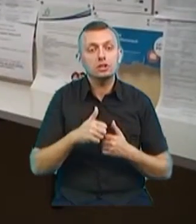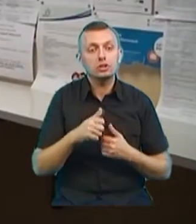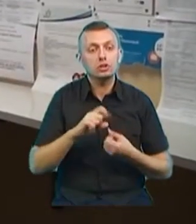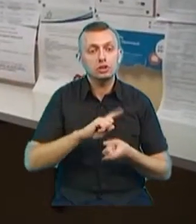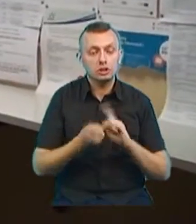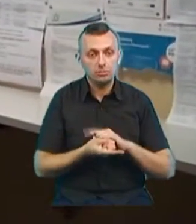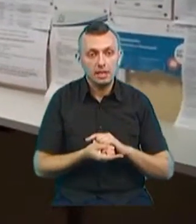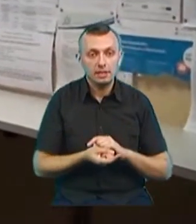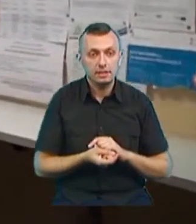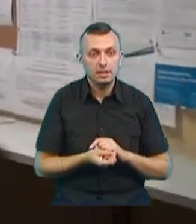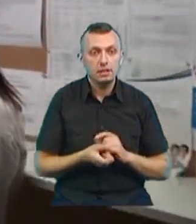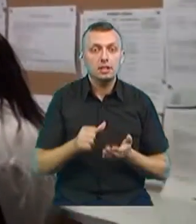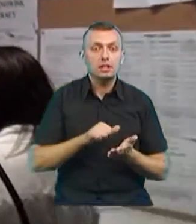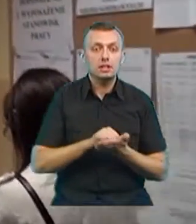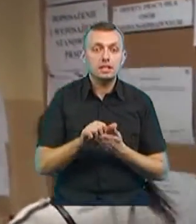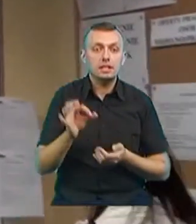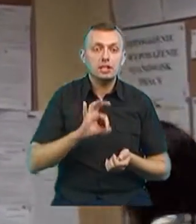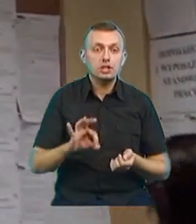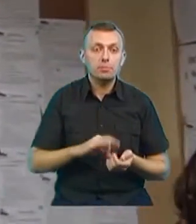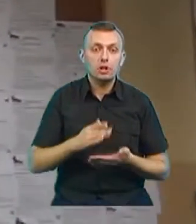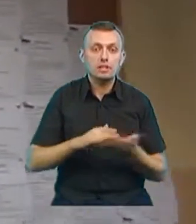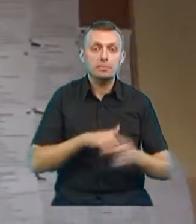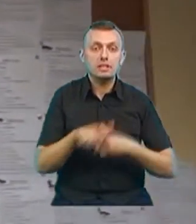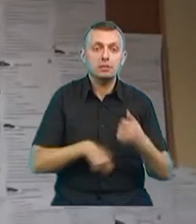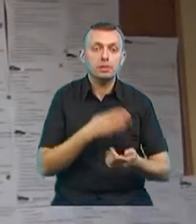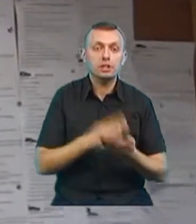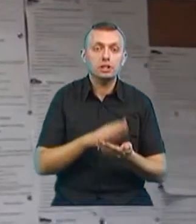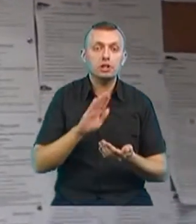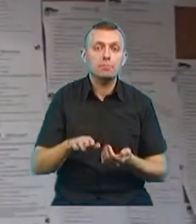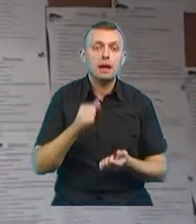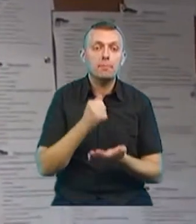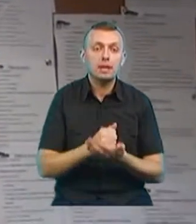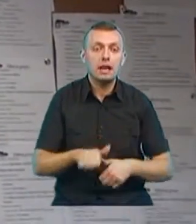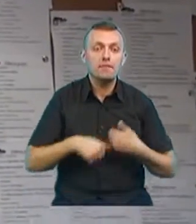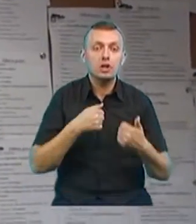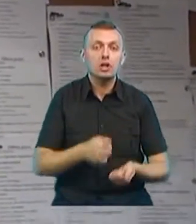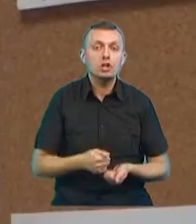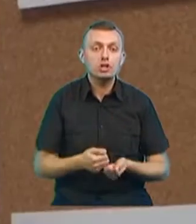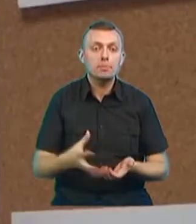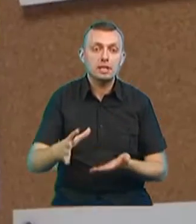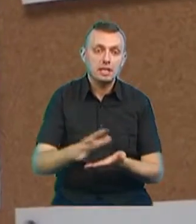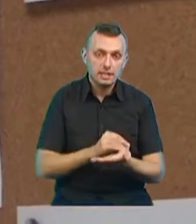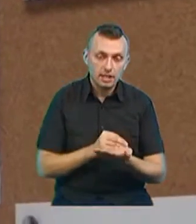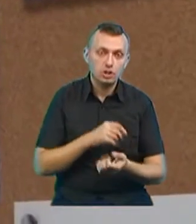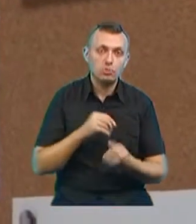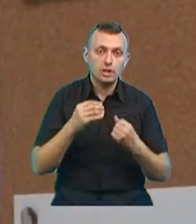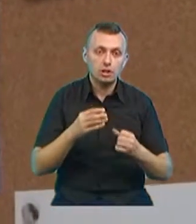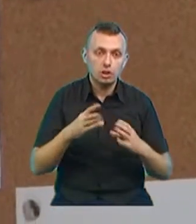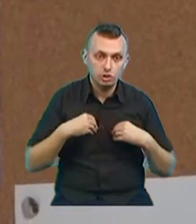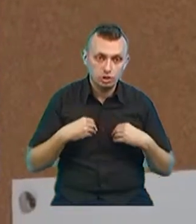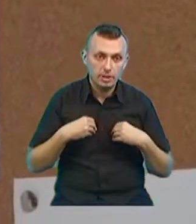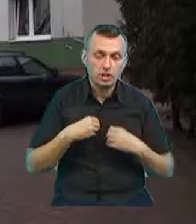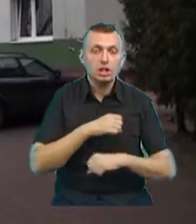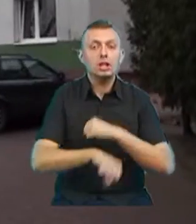dodać należy, że 11% bezrobotnych ma prawo w tej chwili do zasiłku. Bezrobocie może w najbliższych miesiącach wzrosnąć, również dlatego, że kończą się